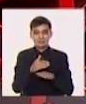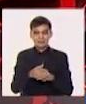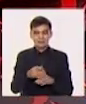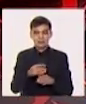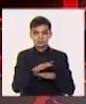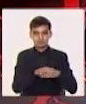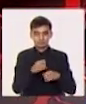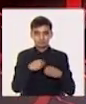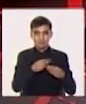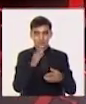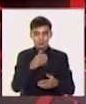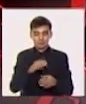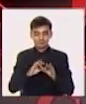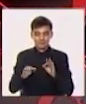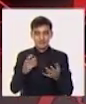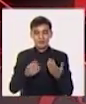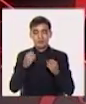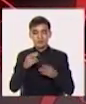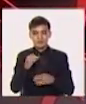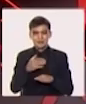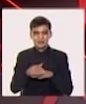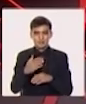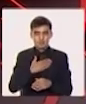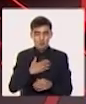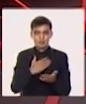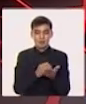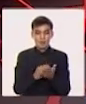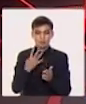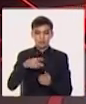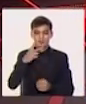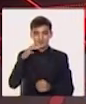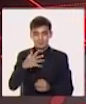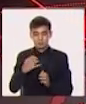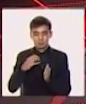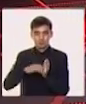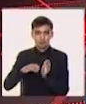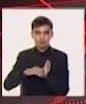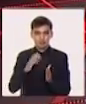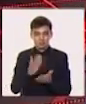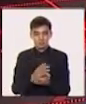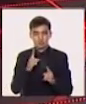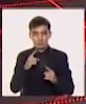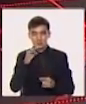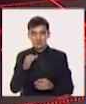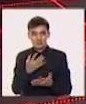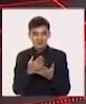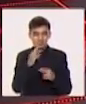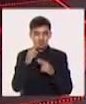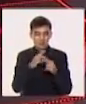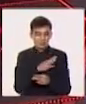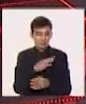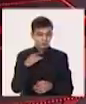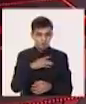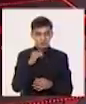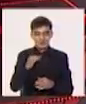Несиені жәрдемақыдан ұстап қалды. Бұл несие мәселесі қысқан елдің жанайқайы. Оған қоса коллекторлардың қорқытып